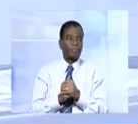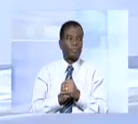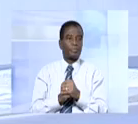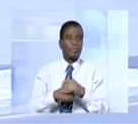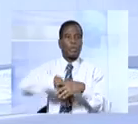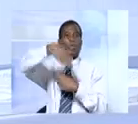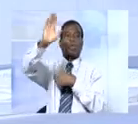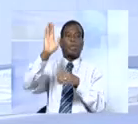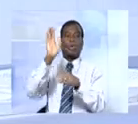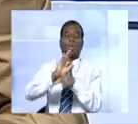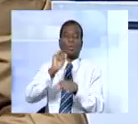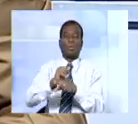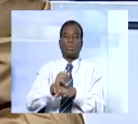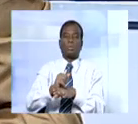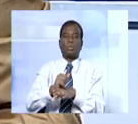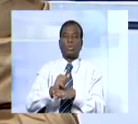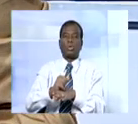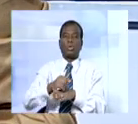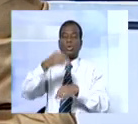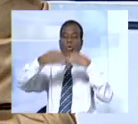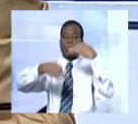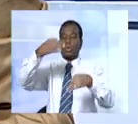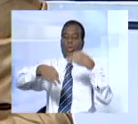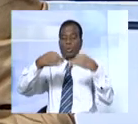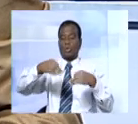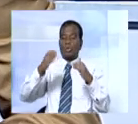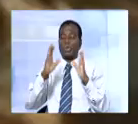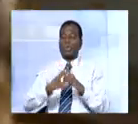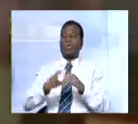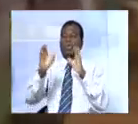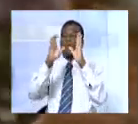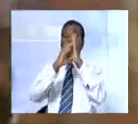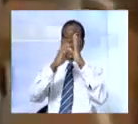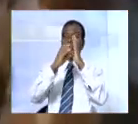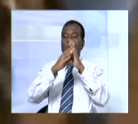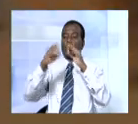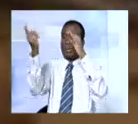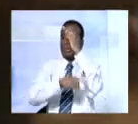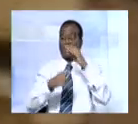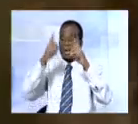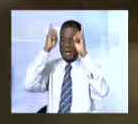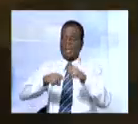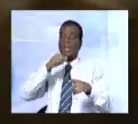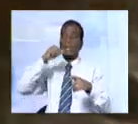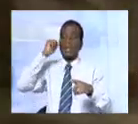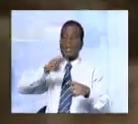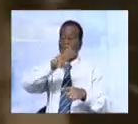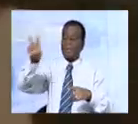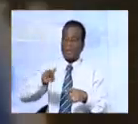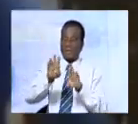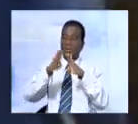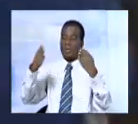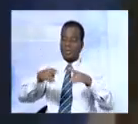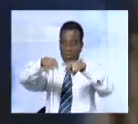Hors de la Côte d'Ivoire, la procureure de la Cour pénale internationale, Fatou Ben Souda, a décidé hier vendredi d'ouvrir